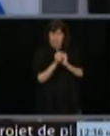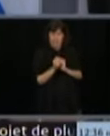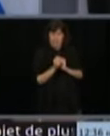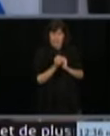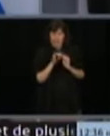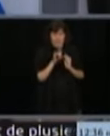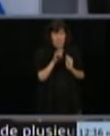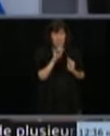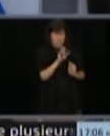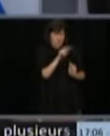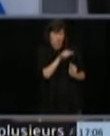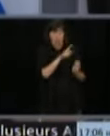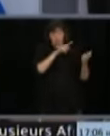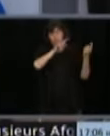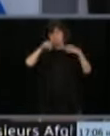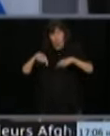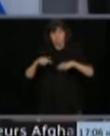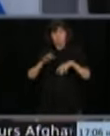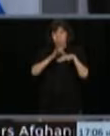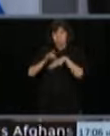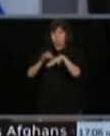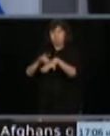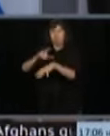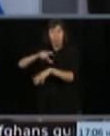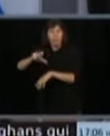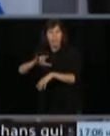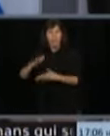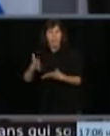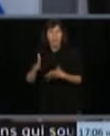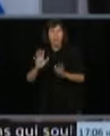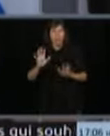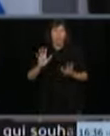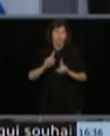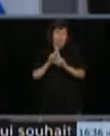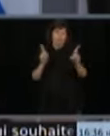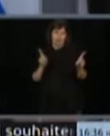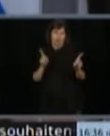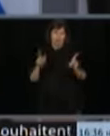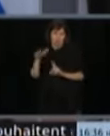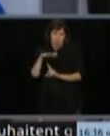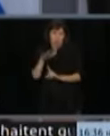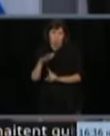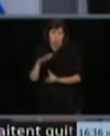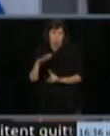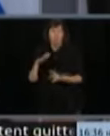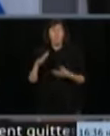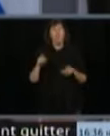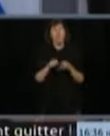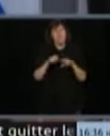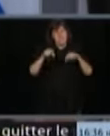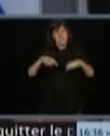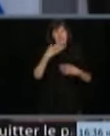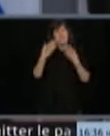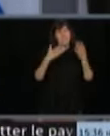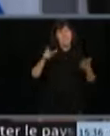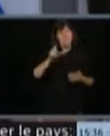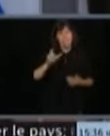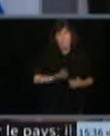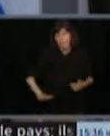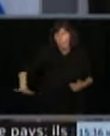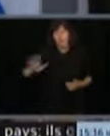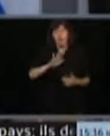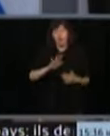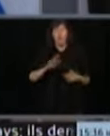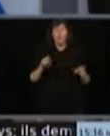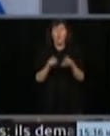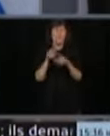qu'au Québec, là. Puis je vais vous dire notre réponse à date, puis je remercie les Québécois. Puis deuxièmement, il faut comprendre que des anti-vaccinaux, il y a à peu près 5 %